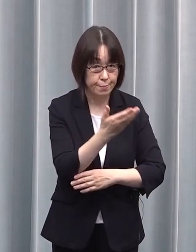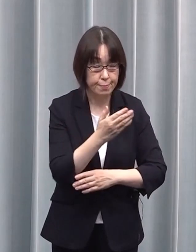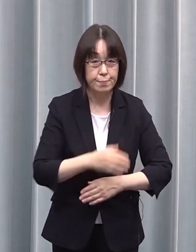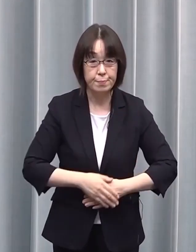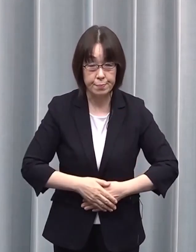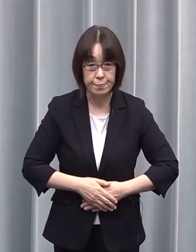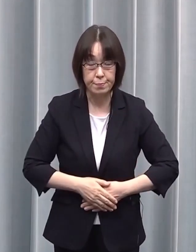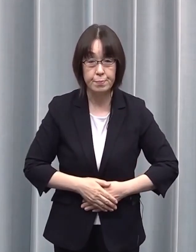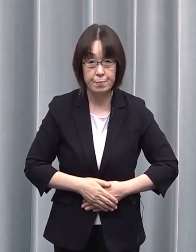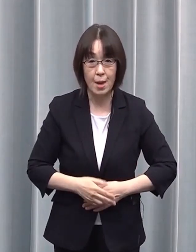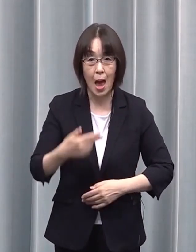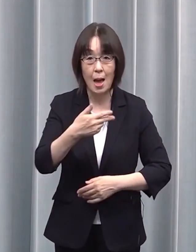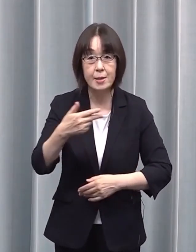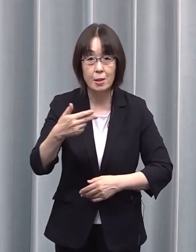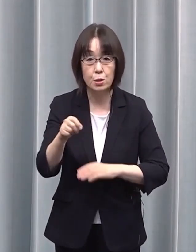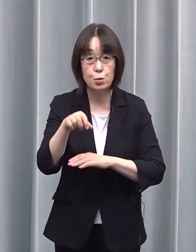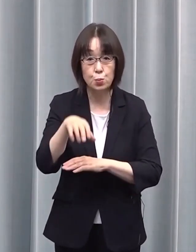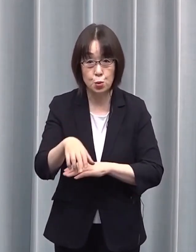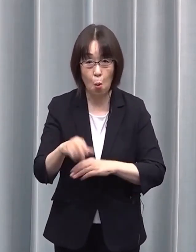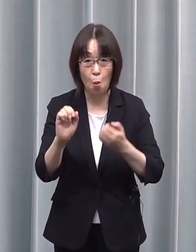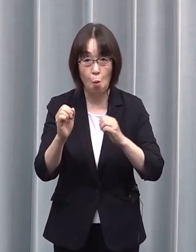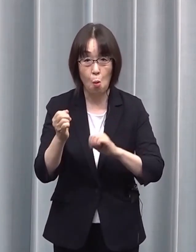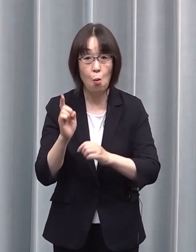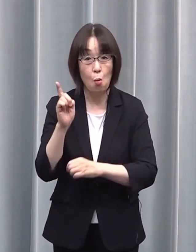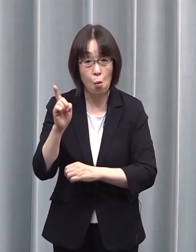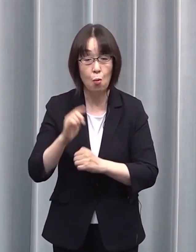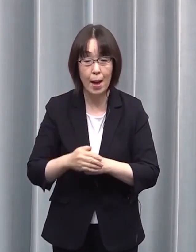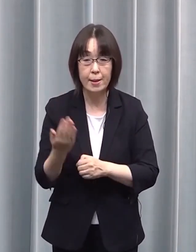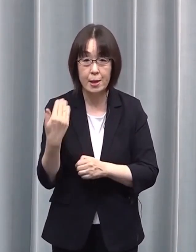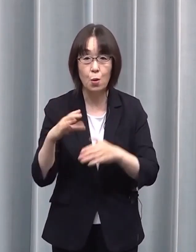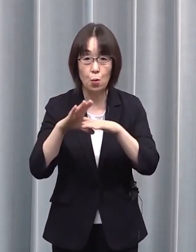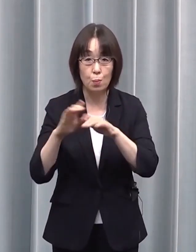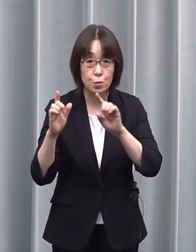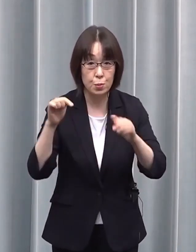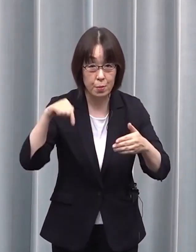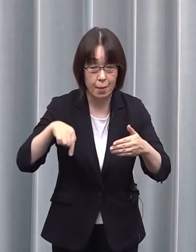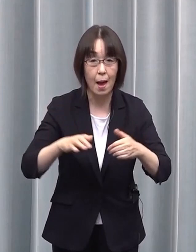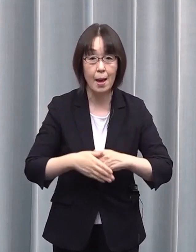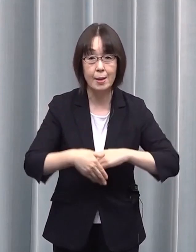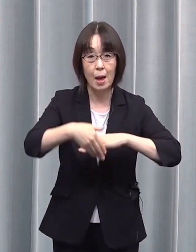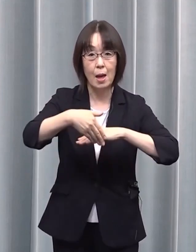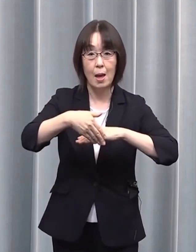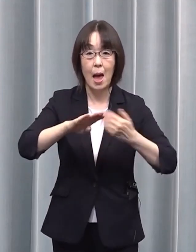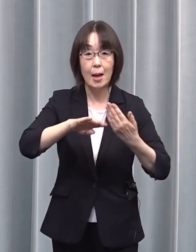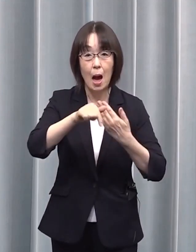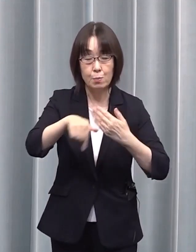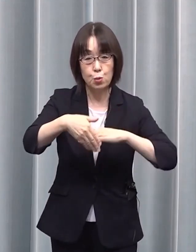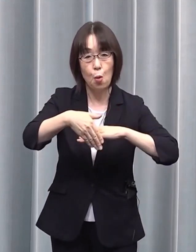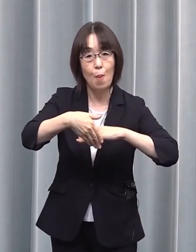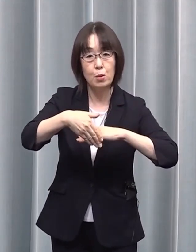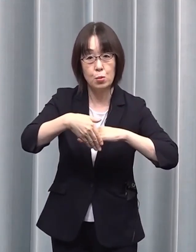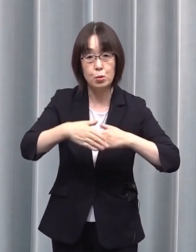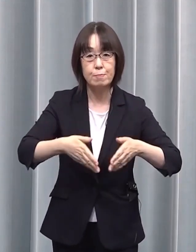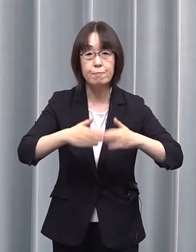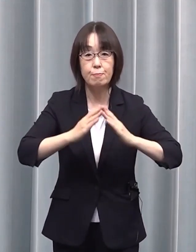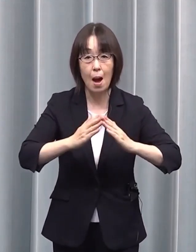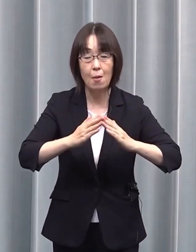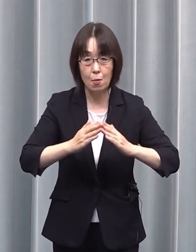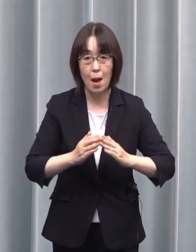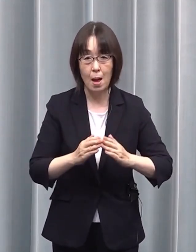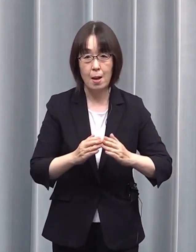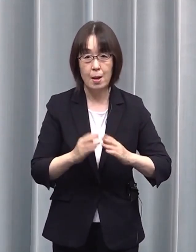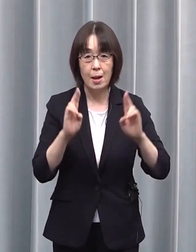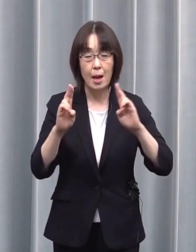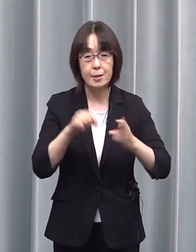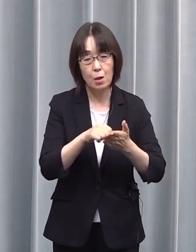ですね、まあ、ジャニーズ事務所側は昨日の、文書の中で外部窓口機関の設置や、在籍しているタレント、また辞